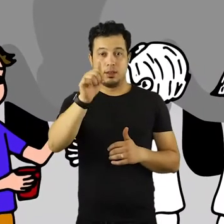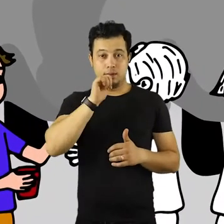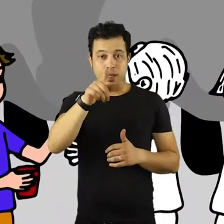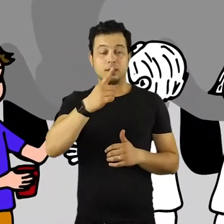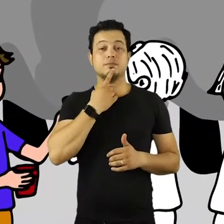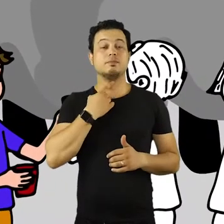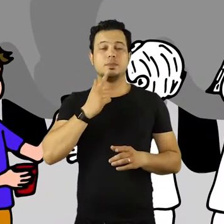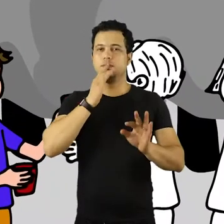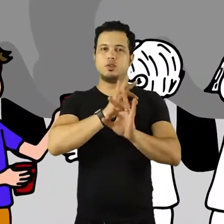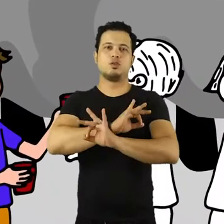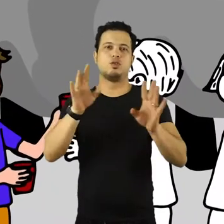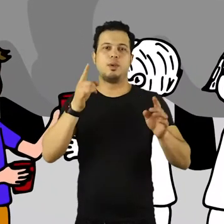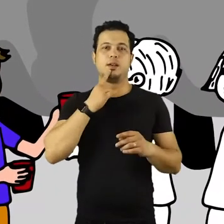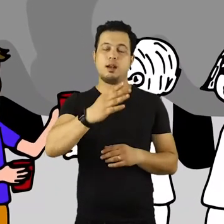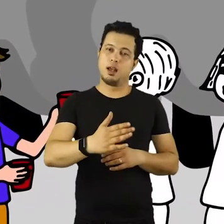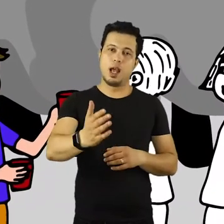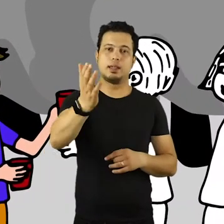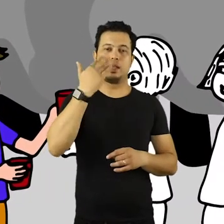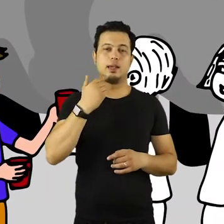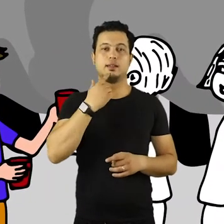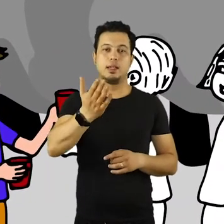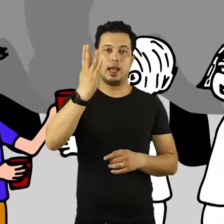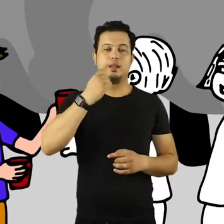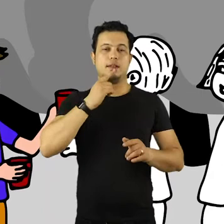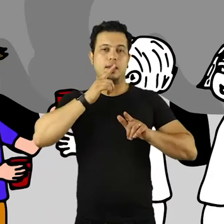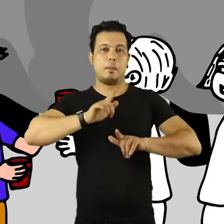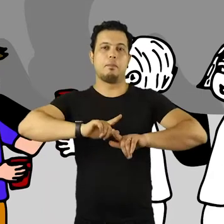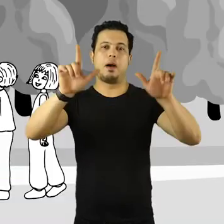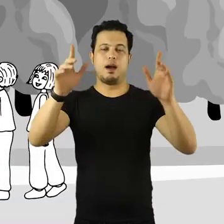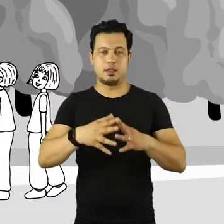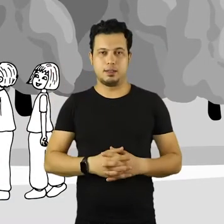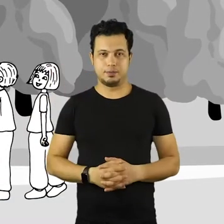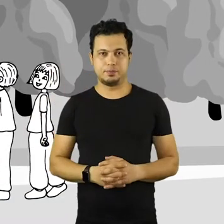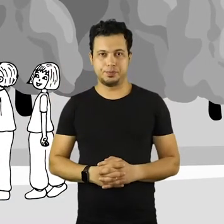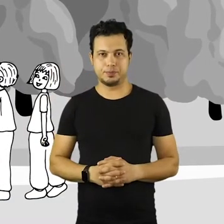tadına doyamayacaksınız. Hadi gelin, gelin! Diye bağırdı.